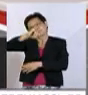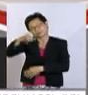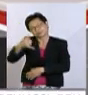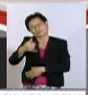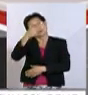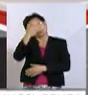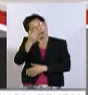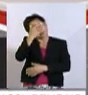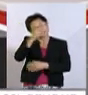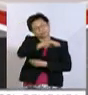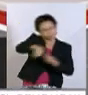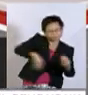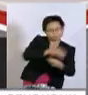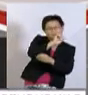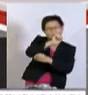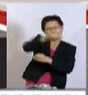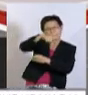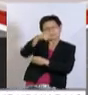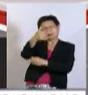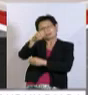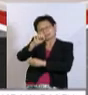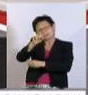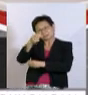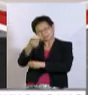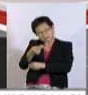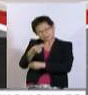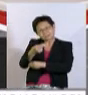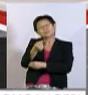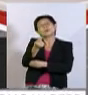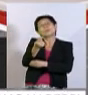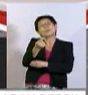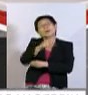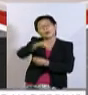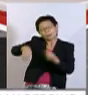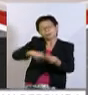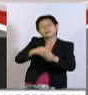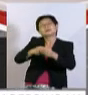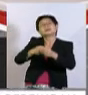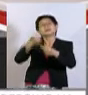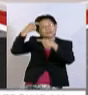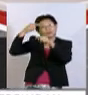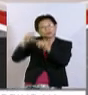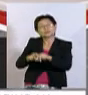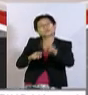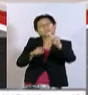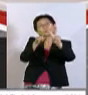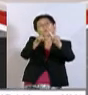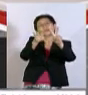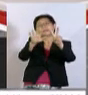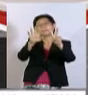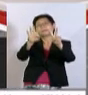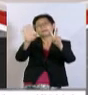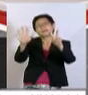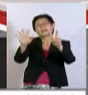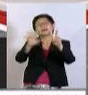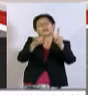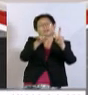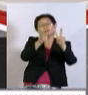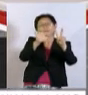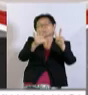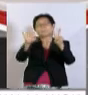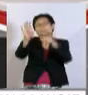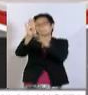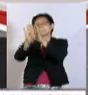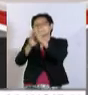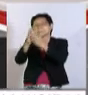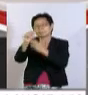Ini berikutan pengambil alihan Splash oleh Air Selangor dengan tawaran nilai pengambil alihan dicapai pada 2.55 bilion ringgit.